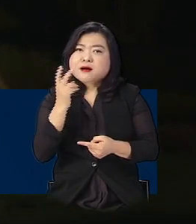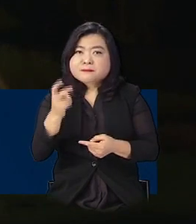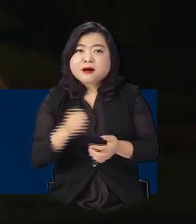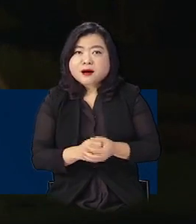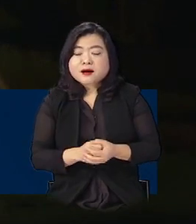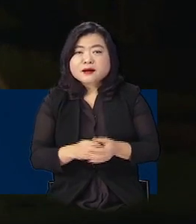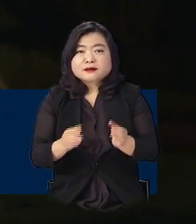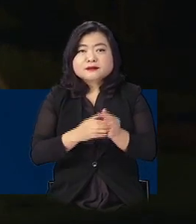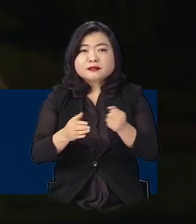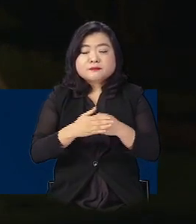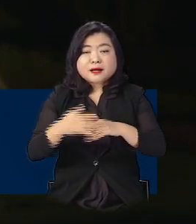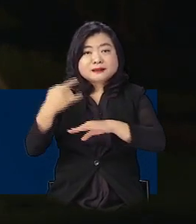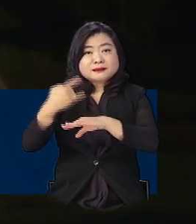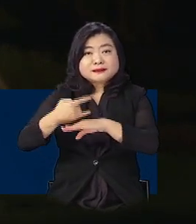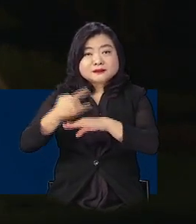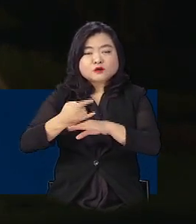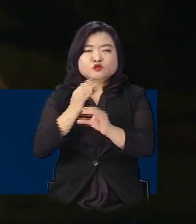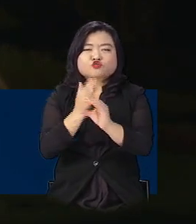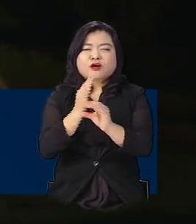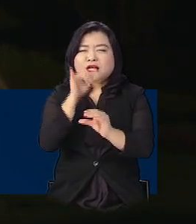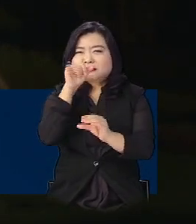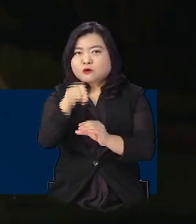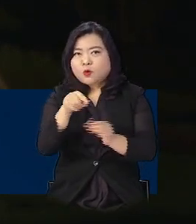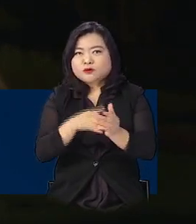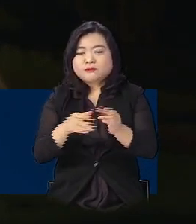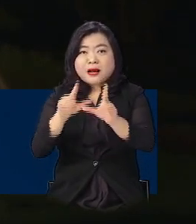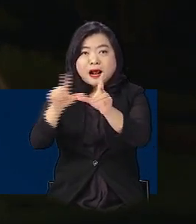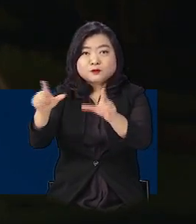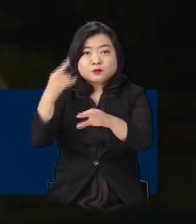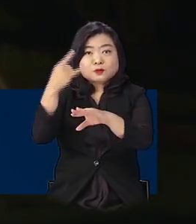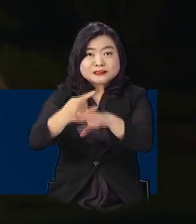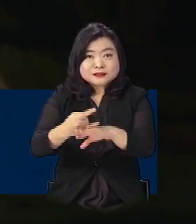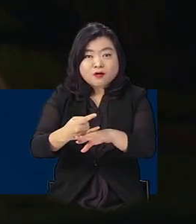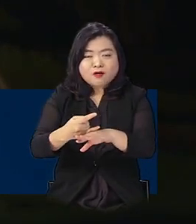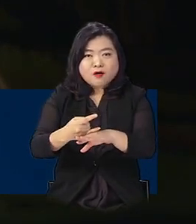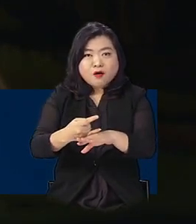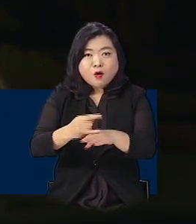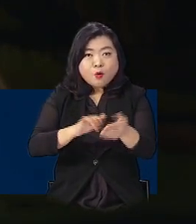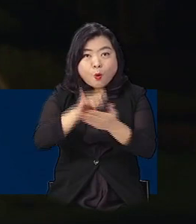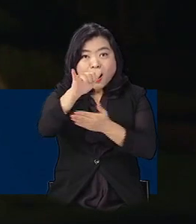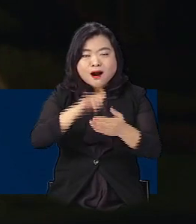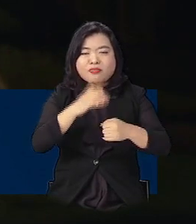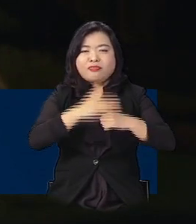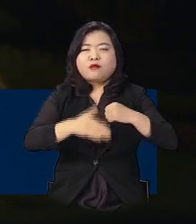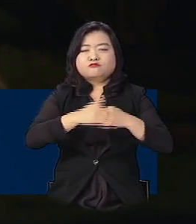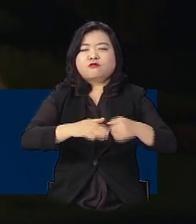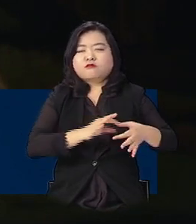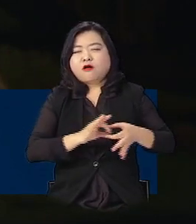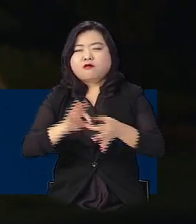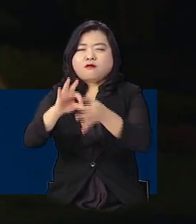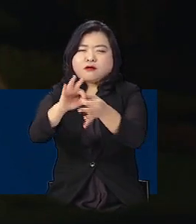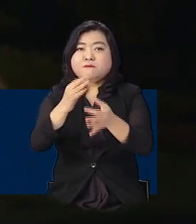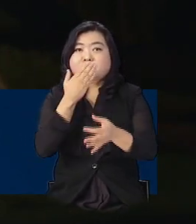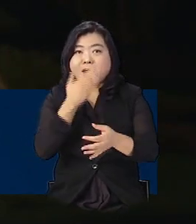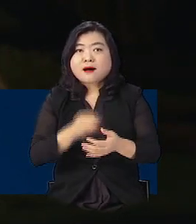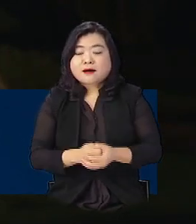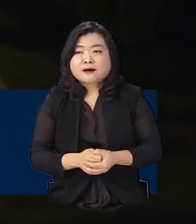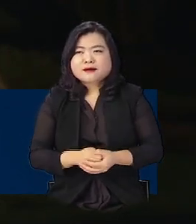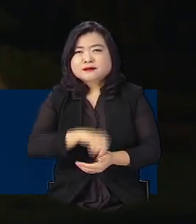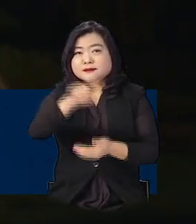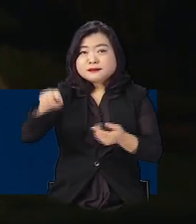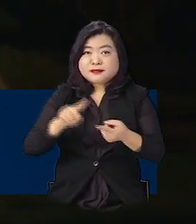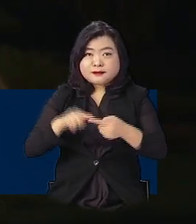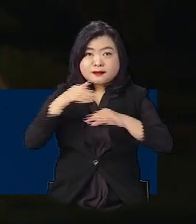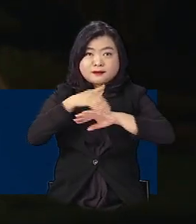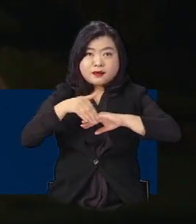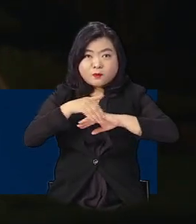그러면은 의성이 그 가운데 있기 때문에 안동에서 의성, 공항, 대구로 이렇게 연결될 수가 있습니다. 그렇겠군요. 그래서 이런